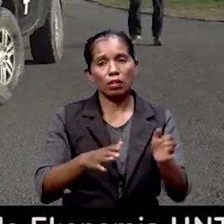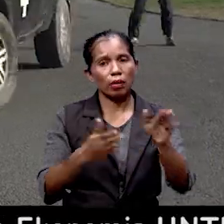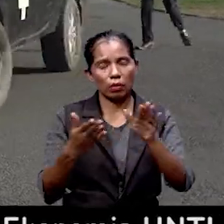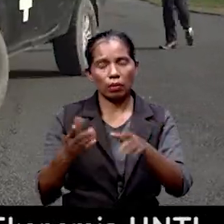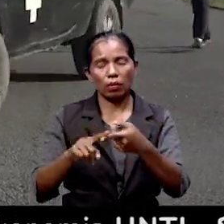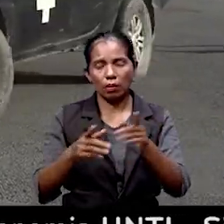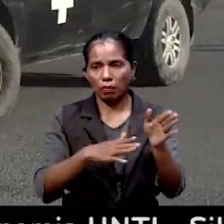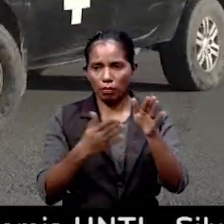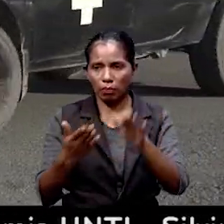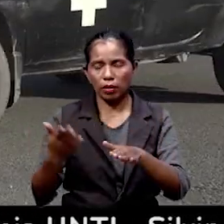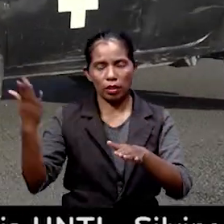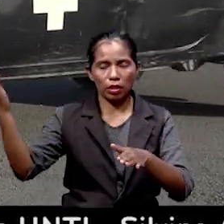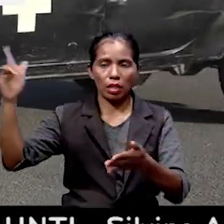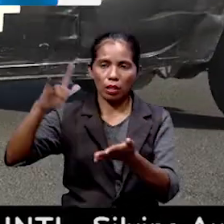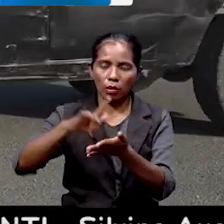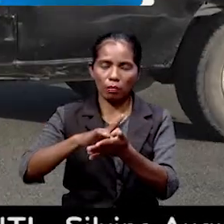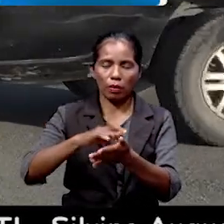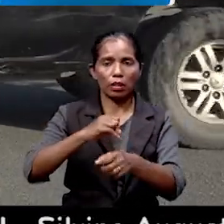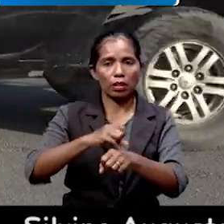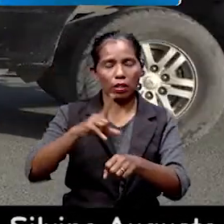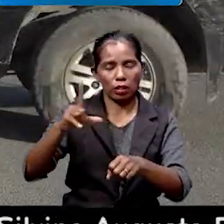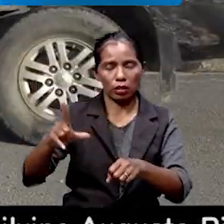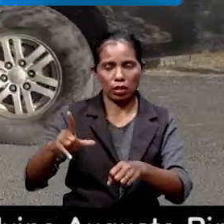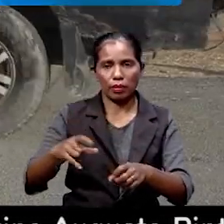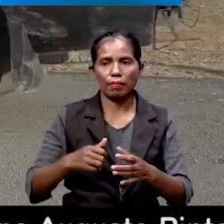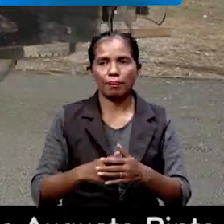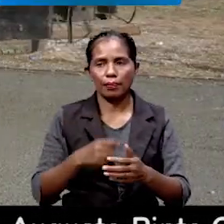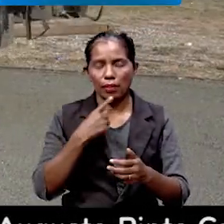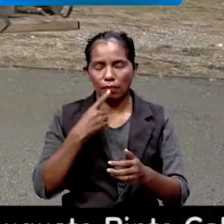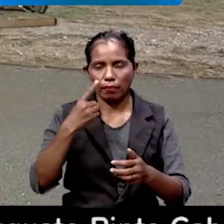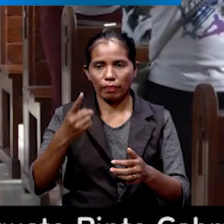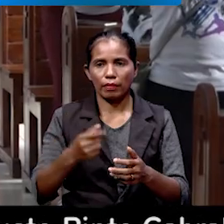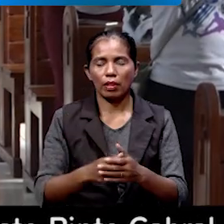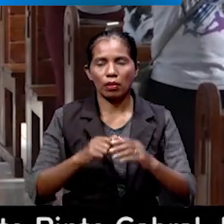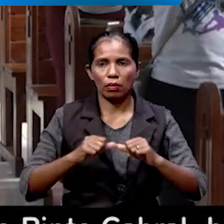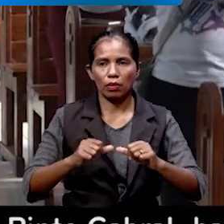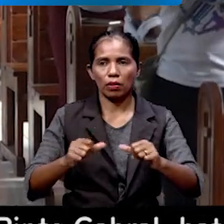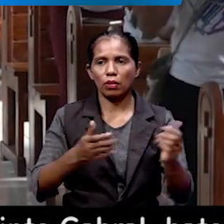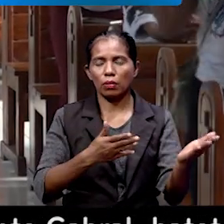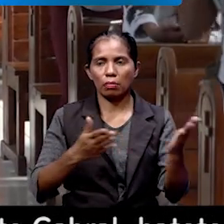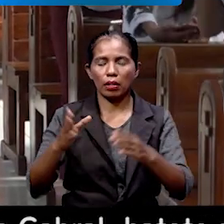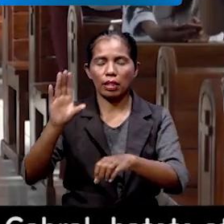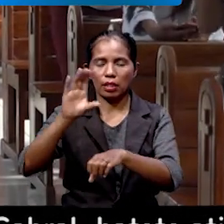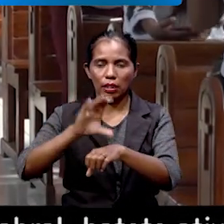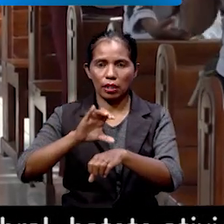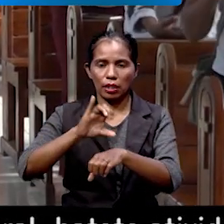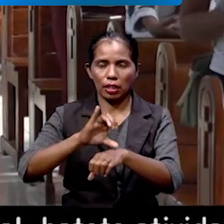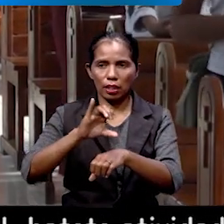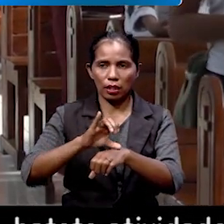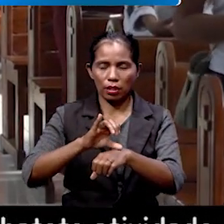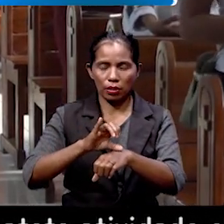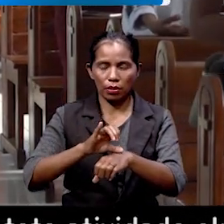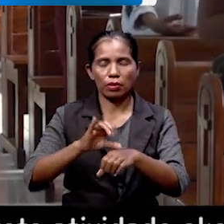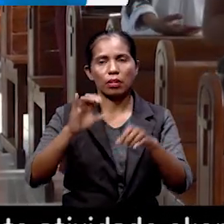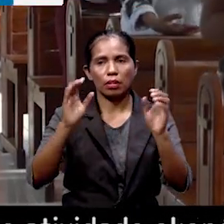de Jesus iha aeroportu internasional Presidente Nicolau Lobato Comoro Dili. Continua ba igreja Balidi, ho di halaunia misa requiem,